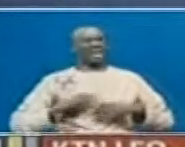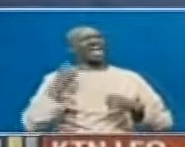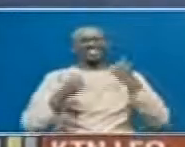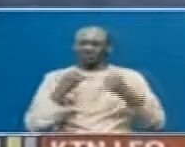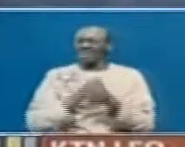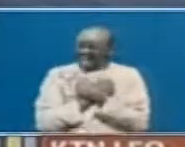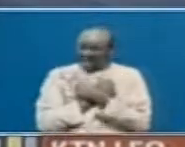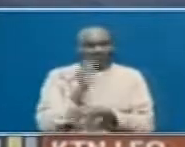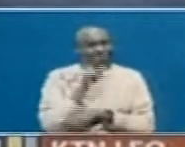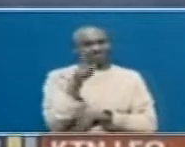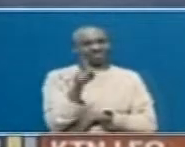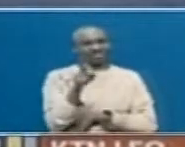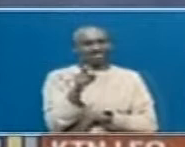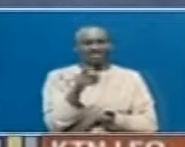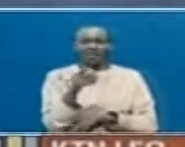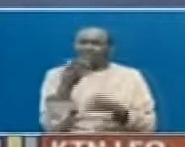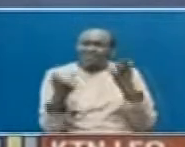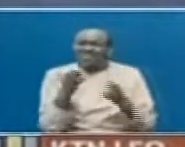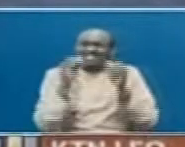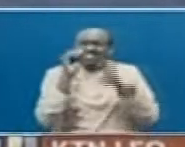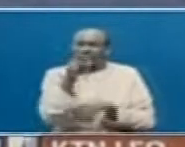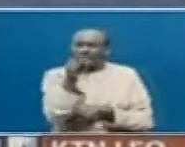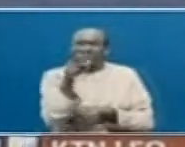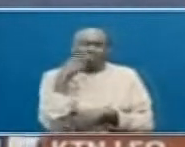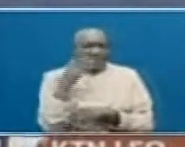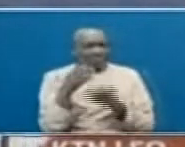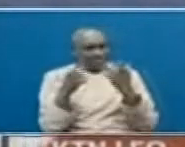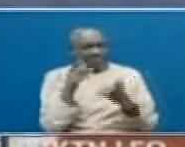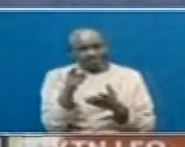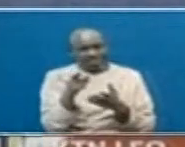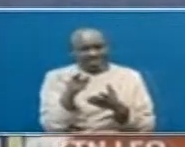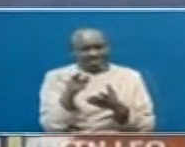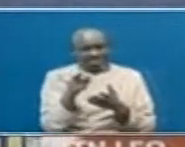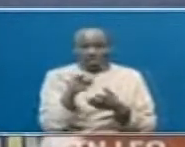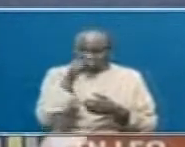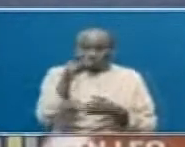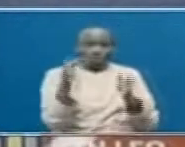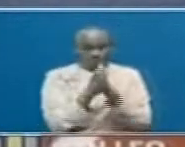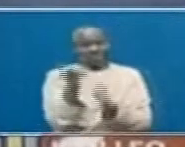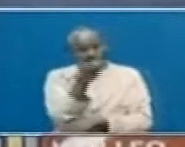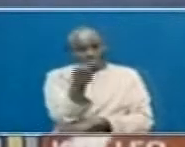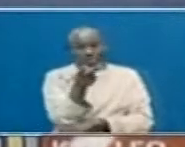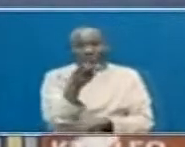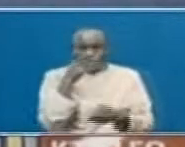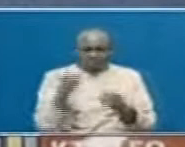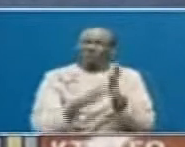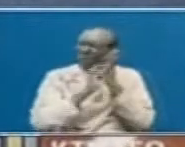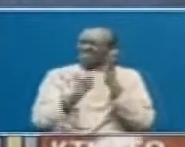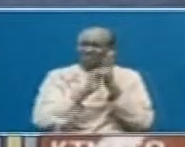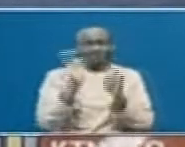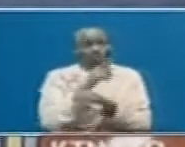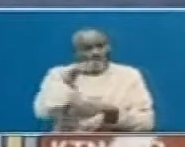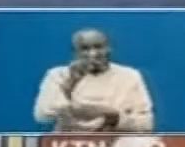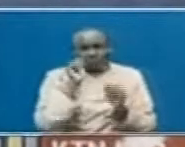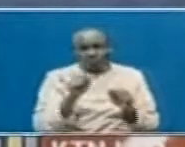sana sana. Na lakini mwalimu Asonga, na nakumbuka bila shaka mwalimu Asonga, nyimbo zenu wewe na Peter Akwabi zimevuma. Je,